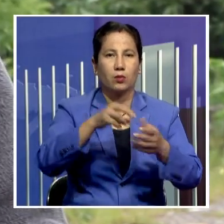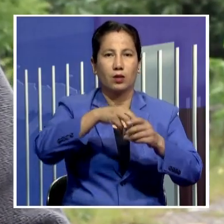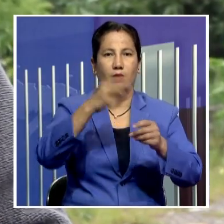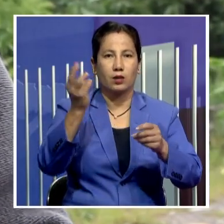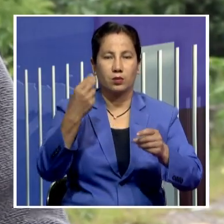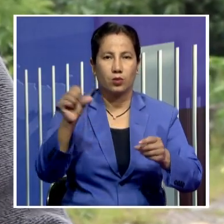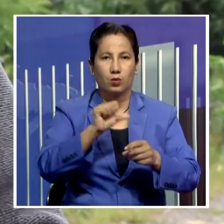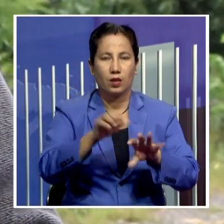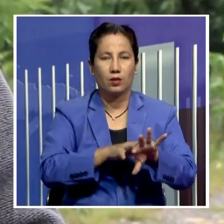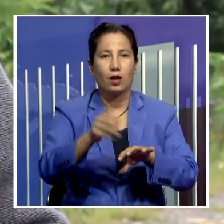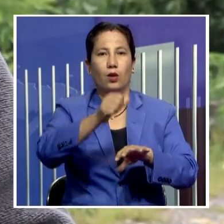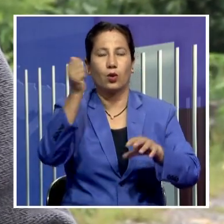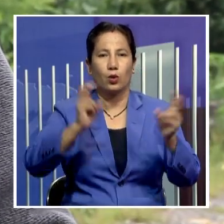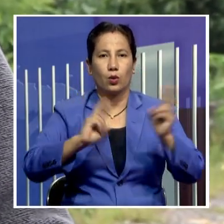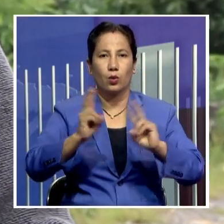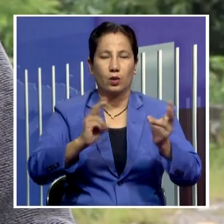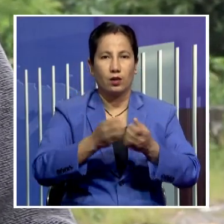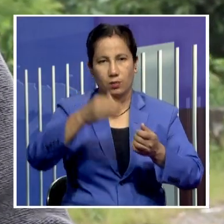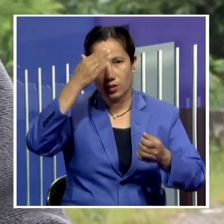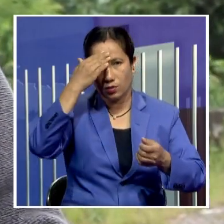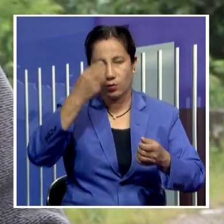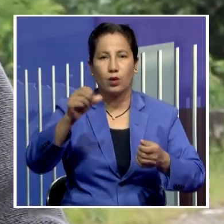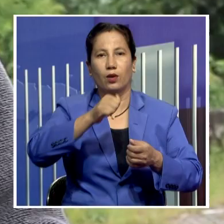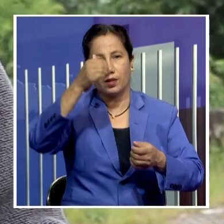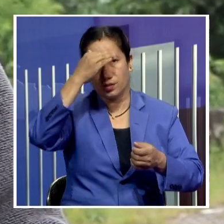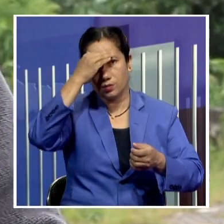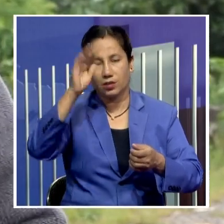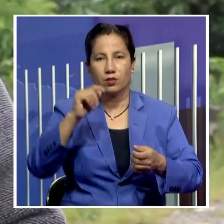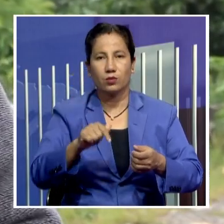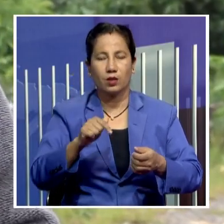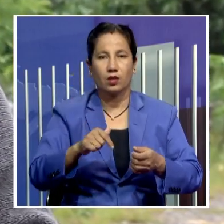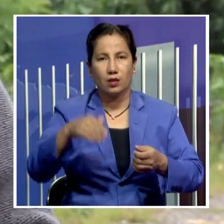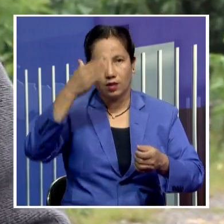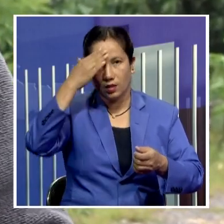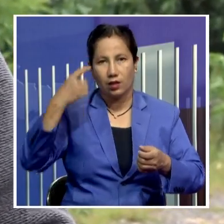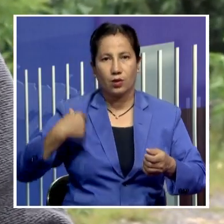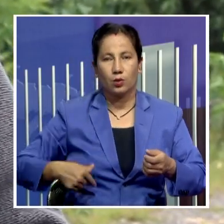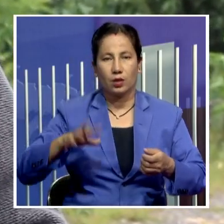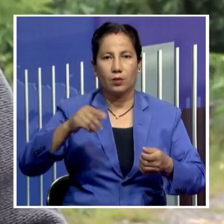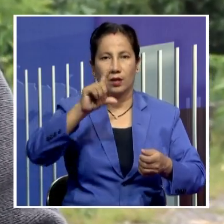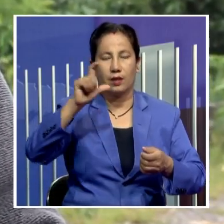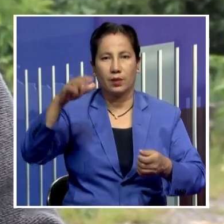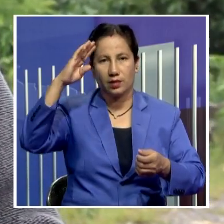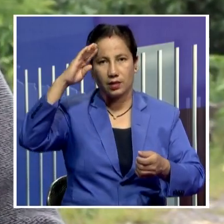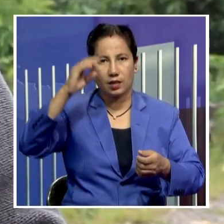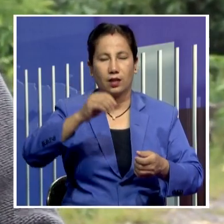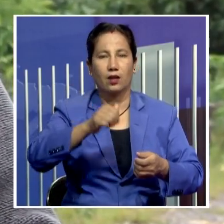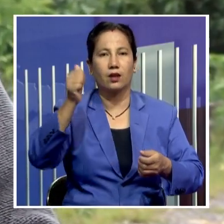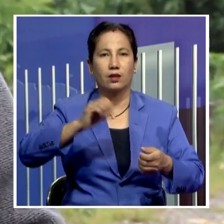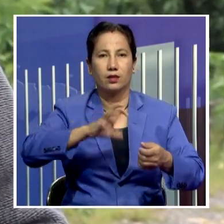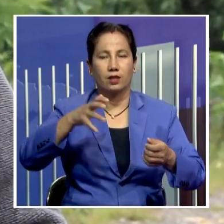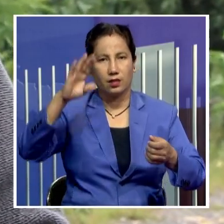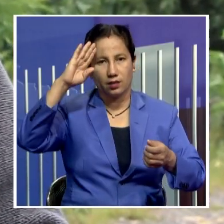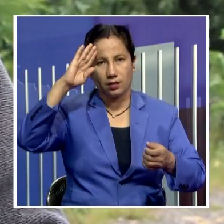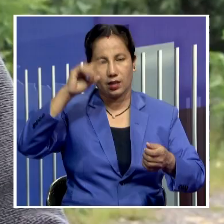हटिसकेपछि उहाँहरूलाई अन्य कुराहरूमा जस्तो रोगव्याधि भयो, अन्य समस्याहरू आउँछन् उहाँहरूलाई पनि। अब रोगव्याधि आयो भने पनि नेपाल सरकार तथा अन्य हाम्रो स्थानीय सरकारले